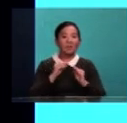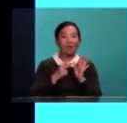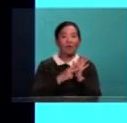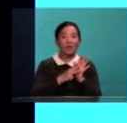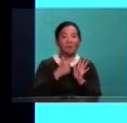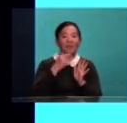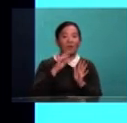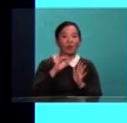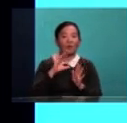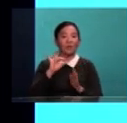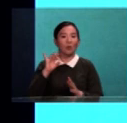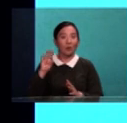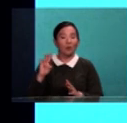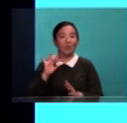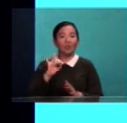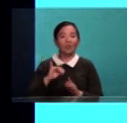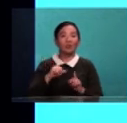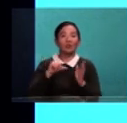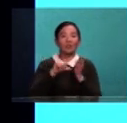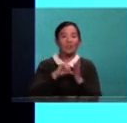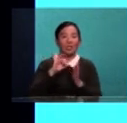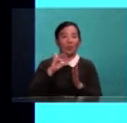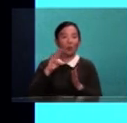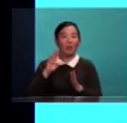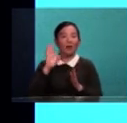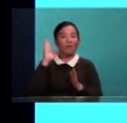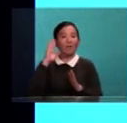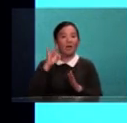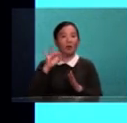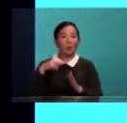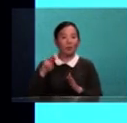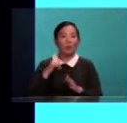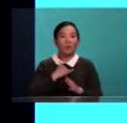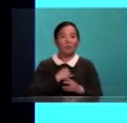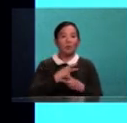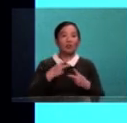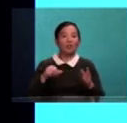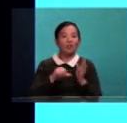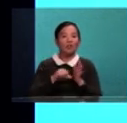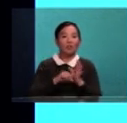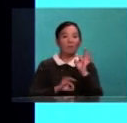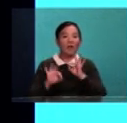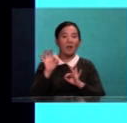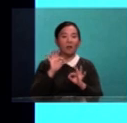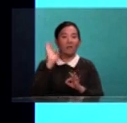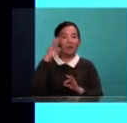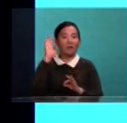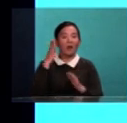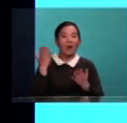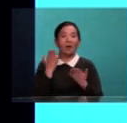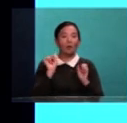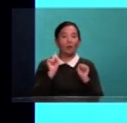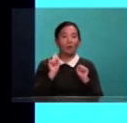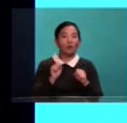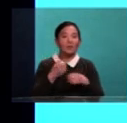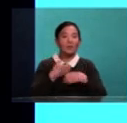гидроксид ионов и 6 ионов водорода, у нас получится 6 молекул воды, которые